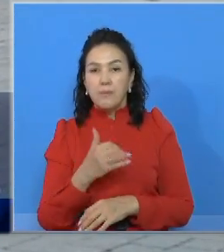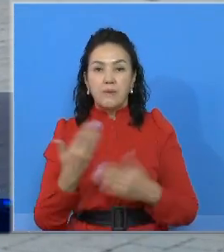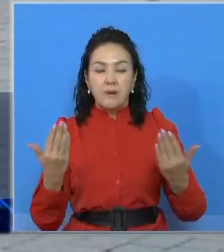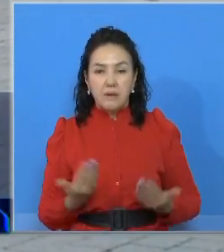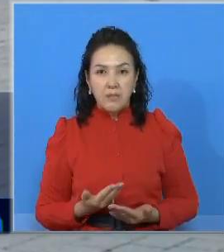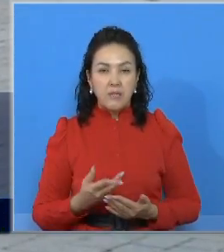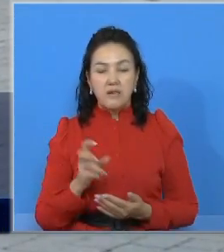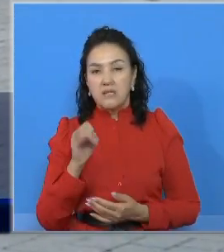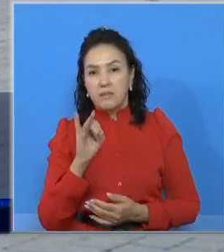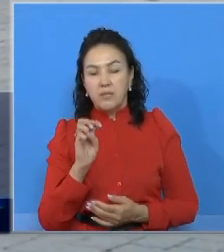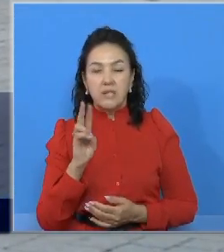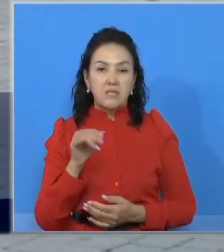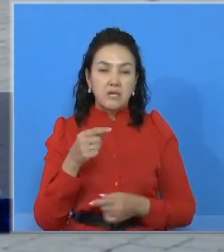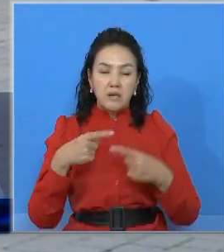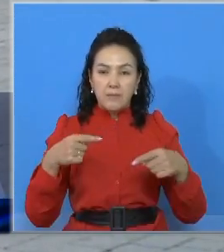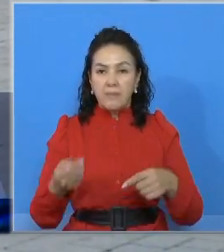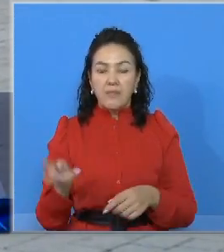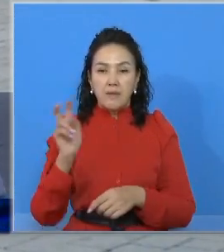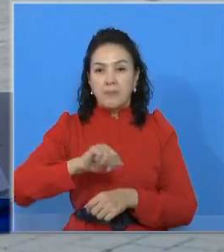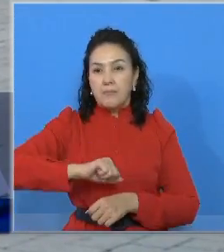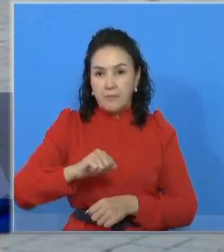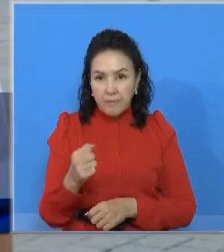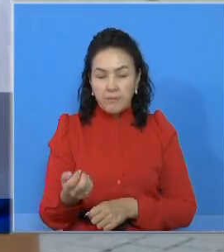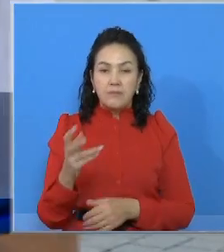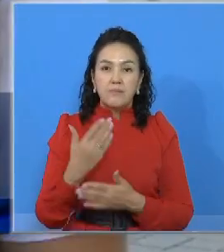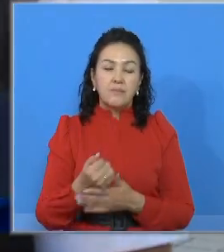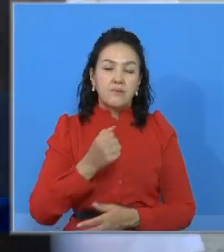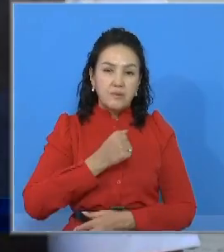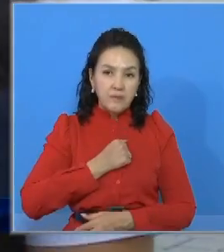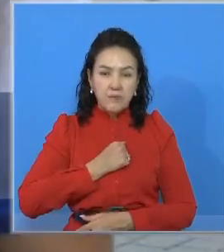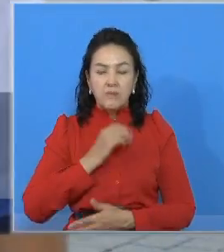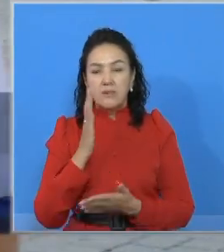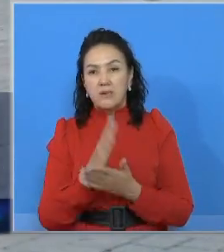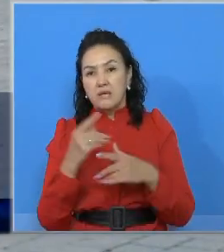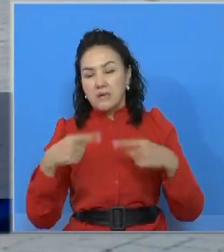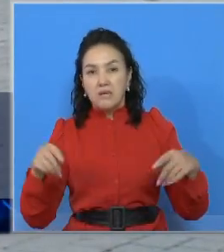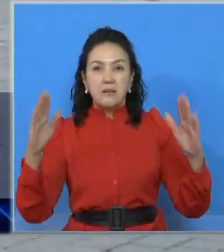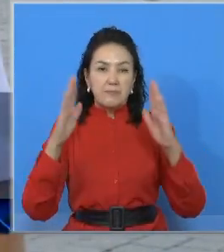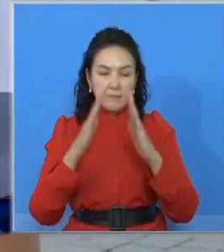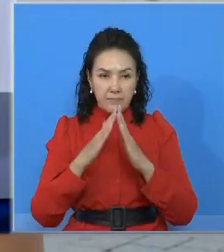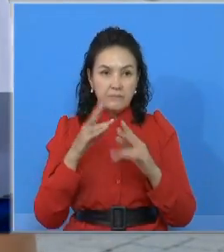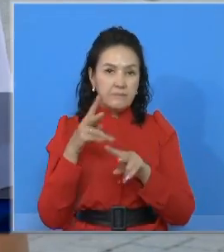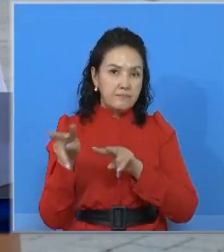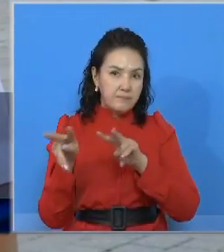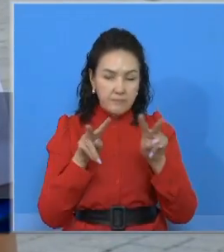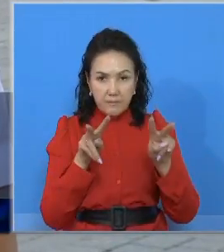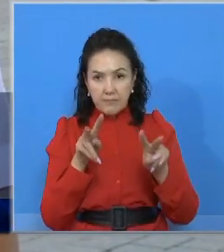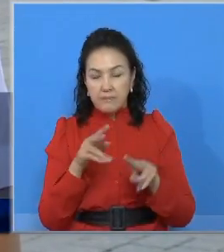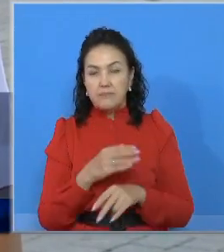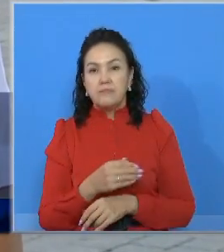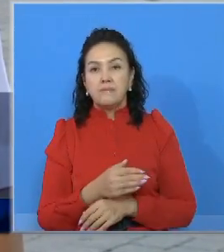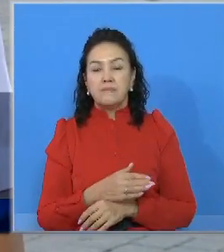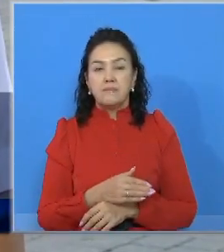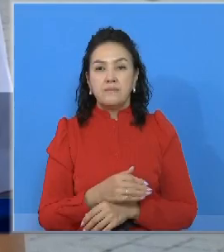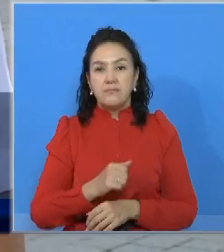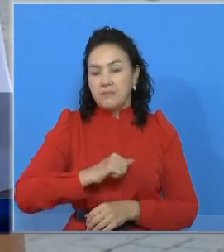жители, кондоминиум, КСК, все выходят, дружно проводят. Но, к сожалению, есть некоторые дома, вы тоже эти дома видели, которые